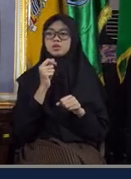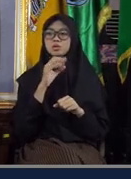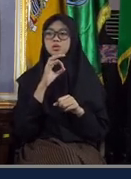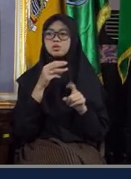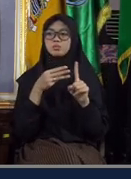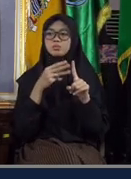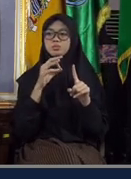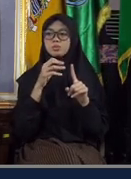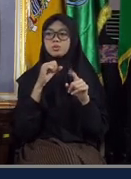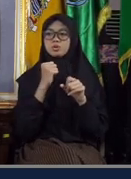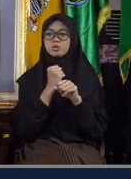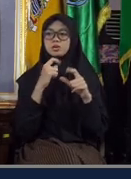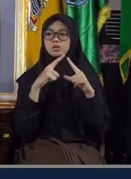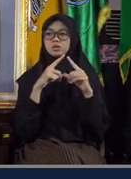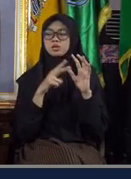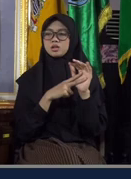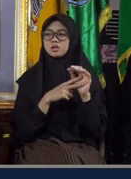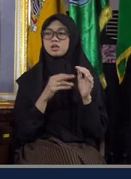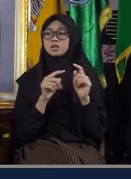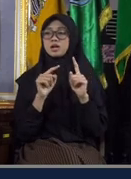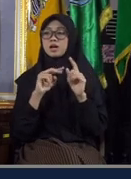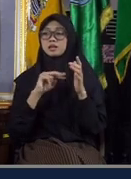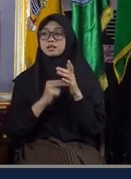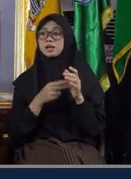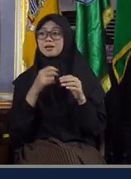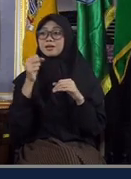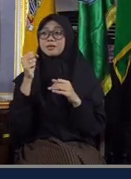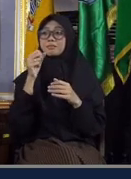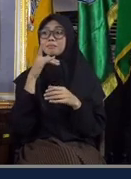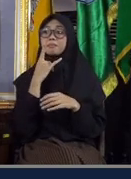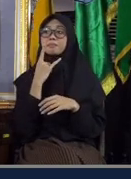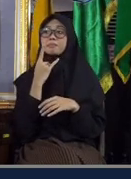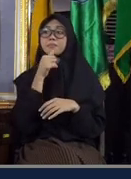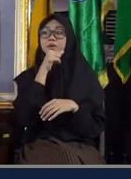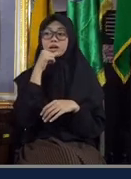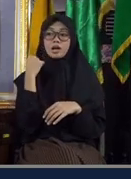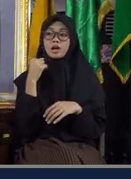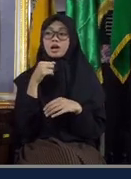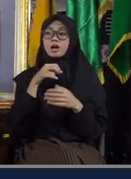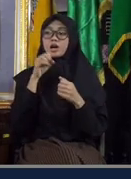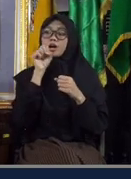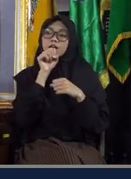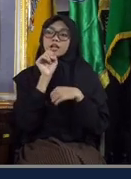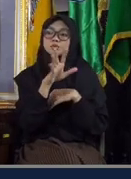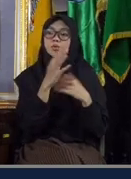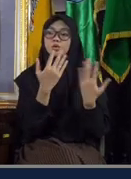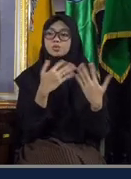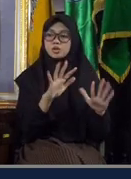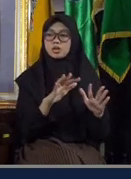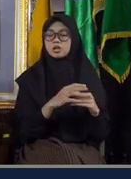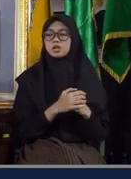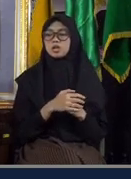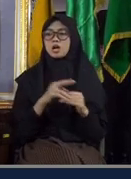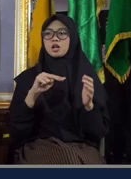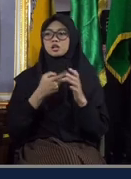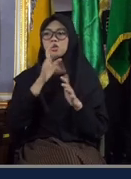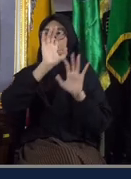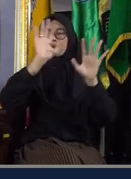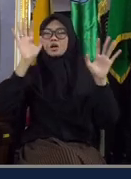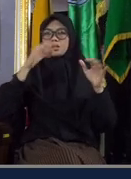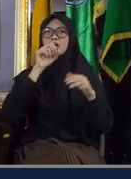yang merah itu adalah yang sudah direspon by Makasih hampir sebagian besar direspon